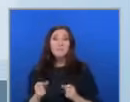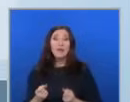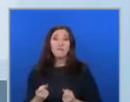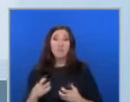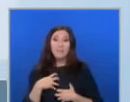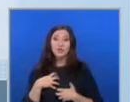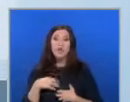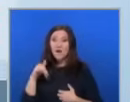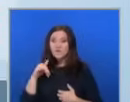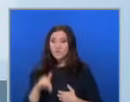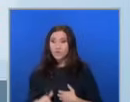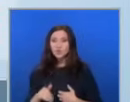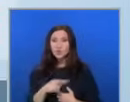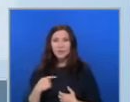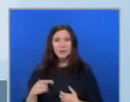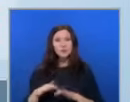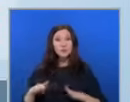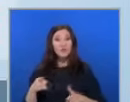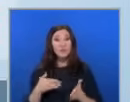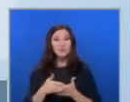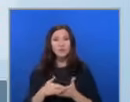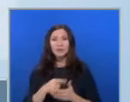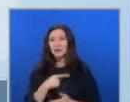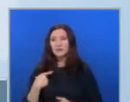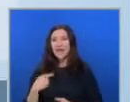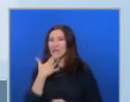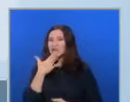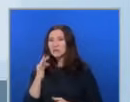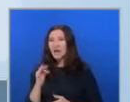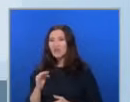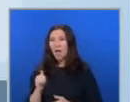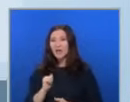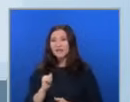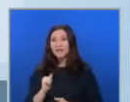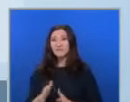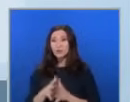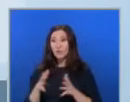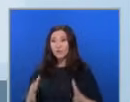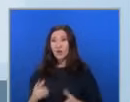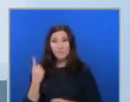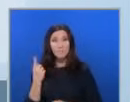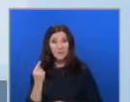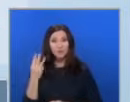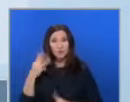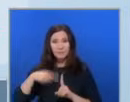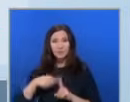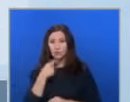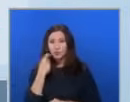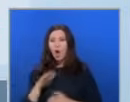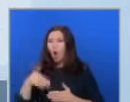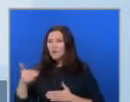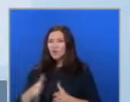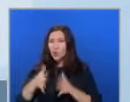Южно-Китайско море. Това е причината китайският златен резерв да нараства значително през първото три месечи на годината. Отвъд